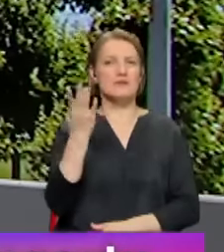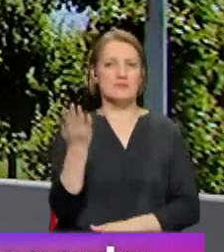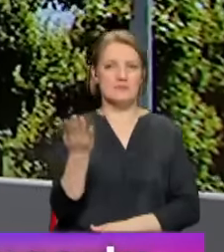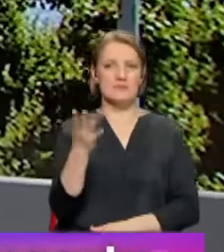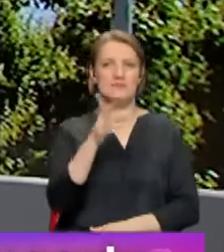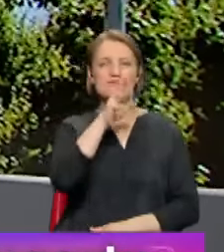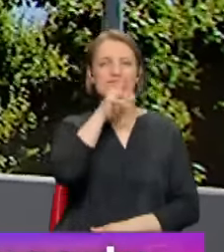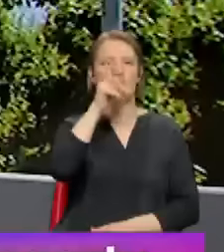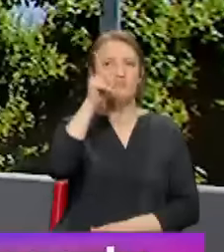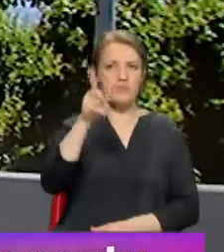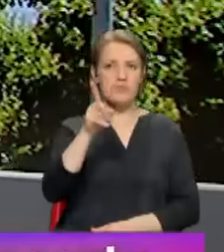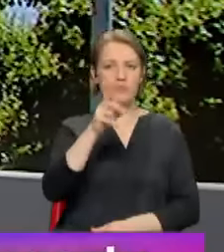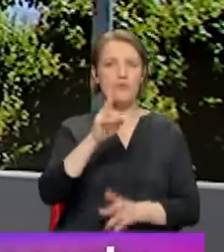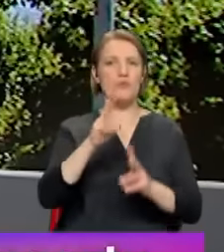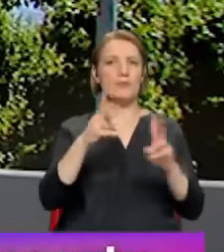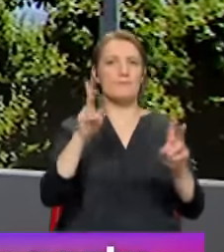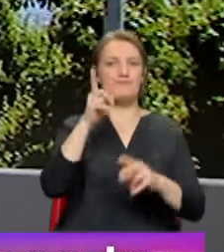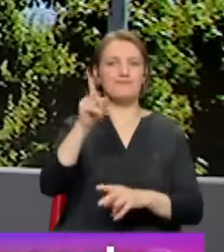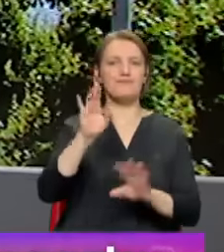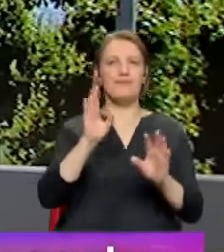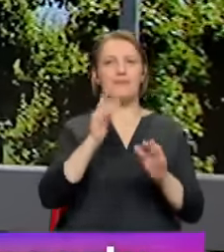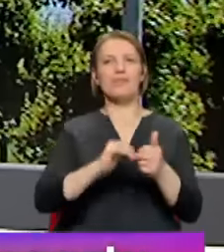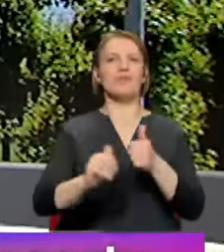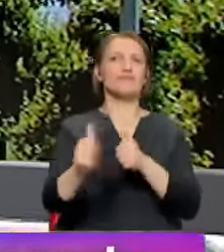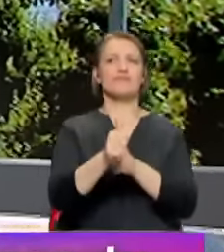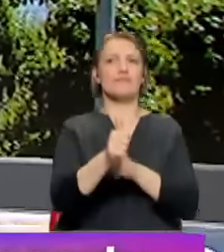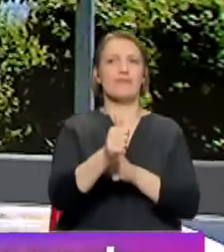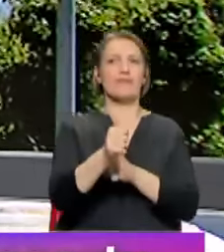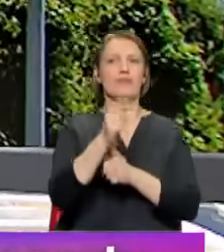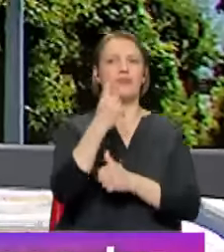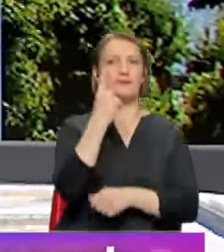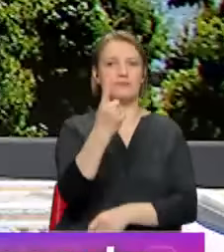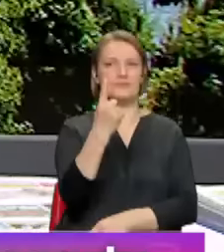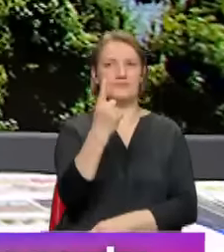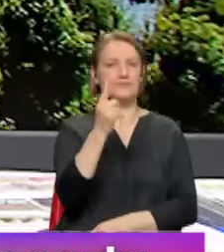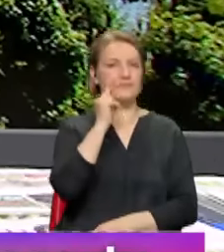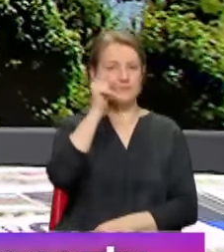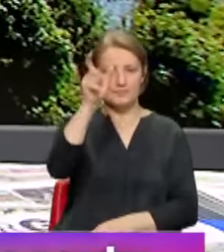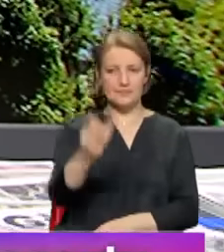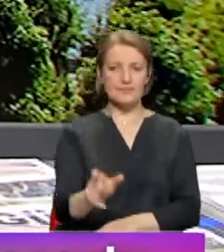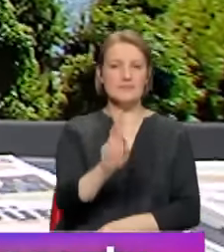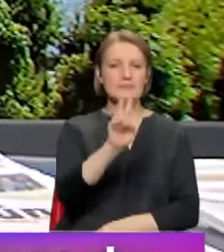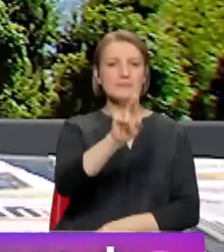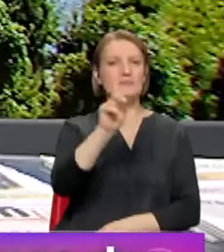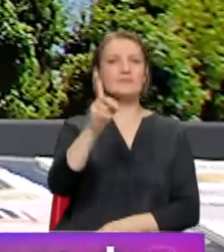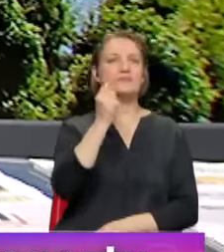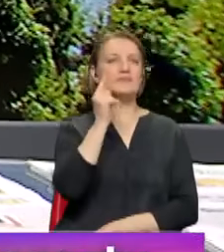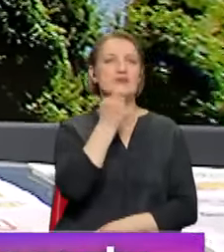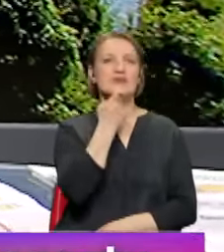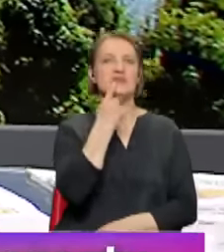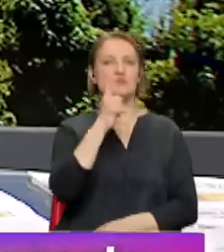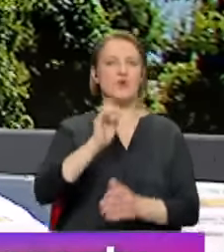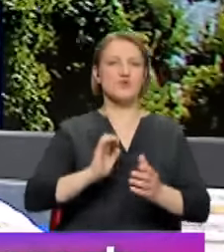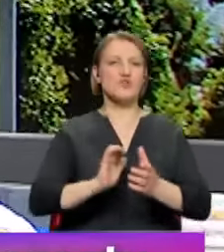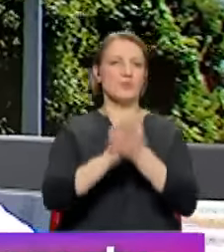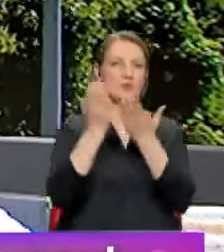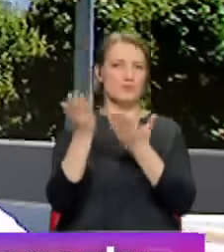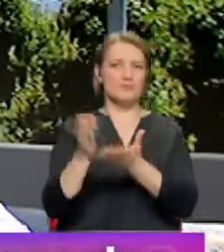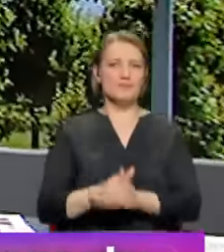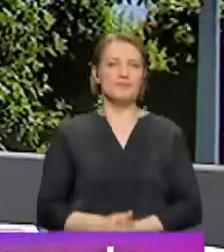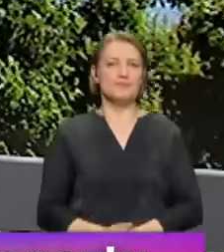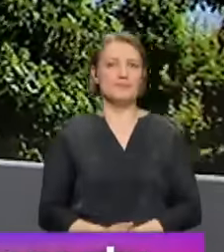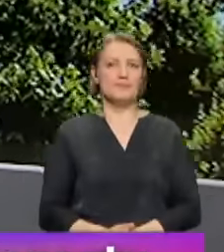götüreceğiz ve Fransa Açık'ta öne çıkan bir kişi, 21 yaşında o şampiyonla tanışacağız.